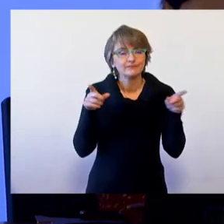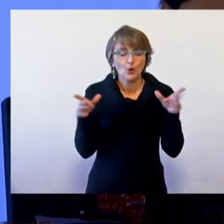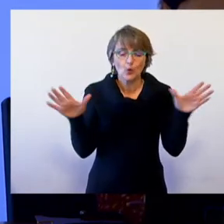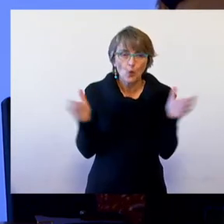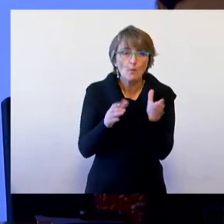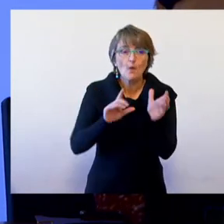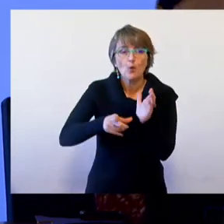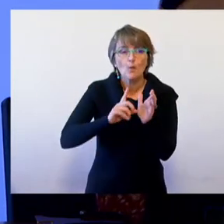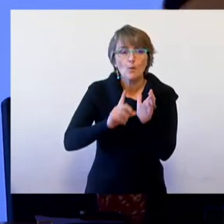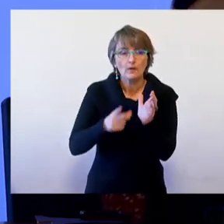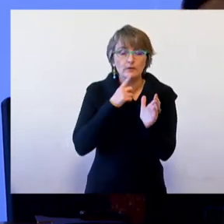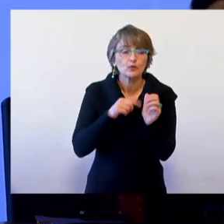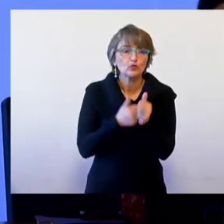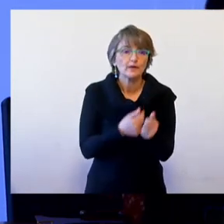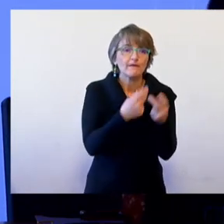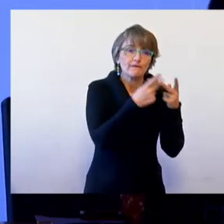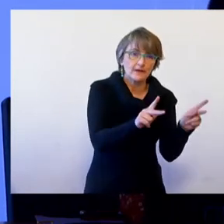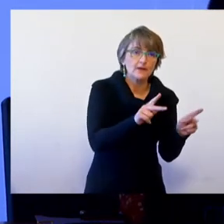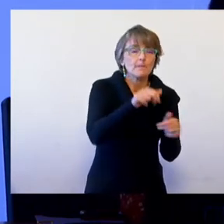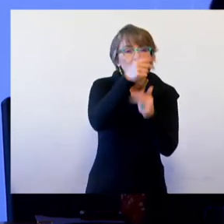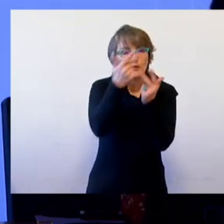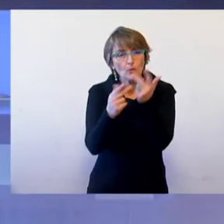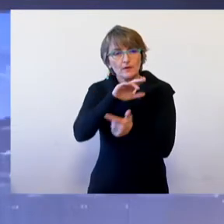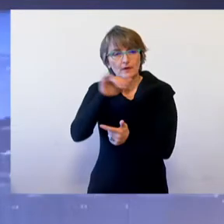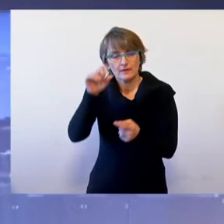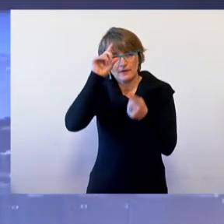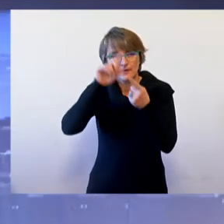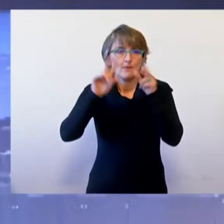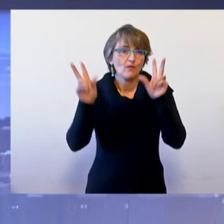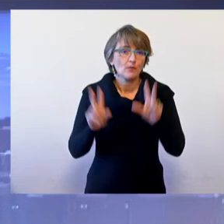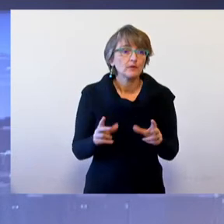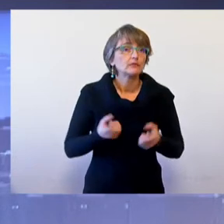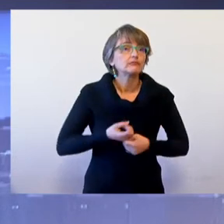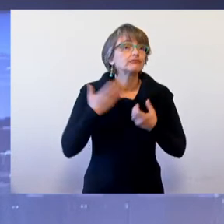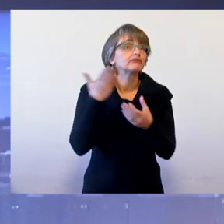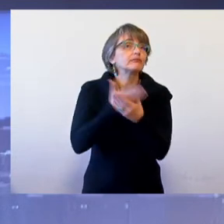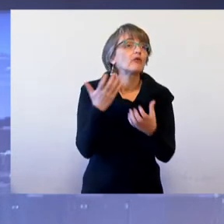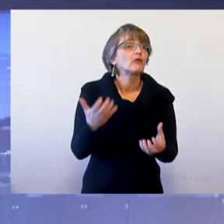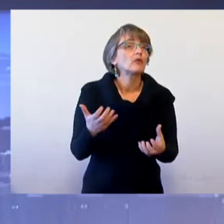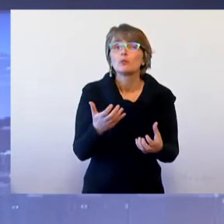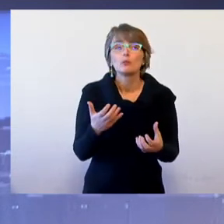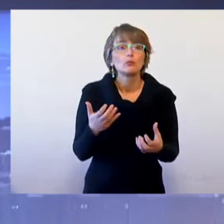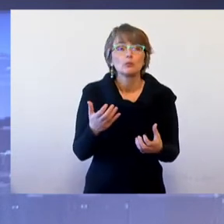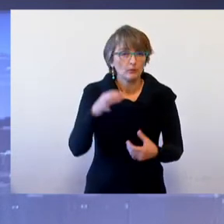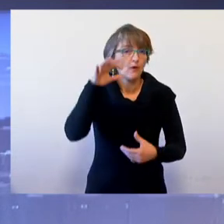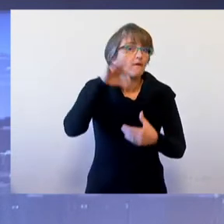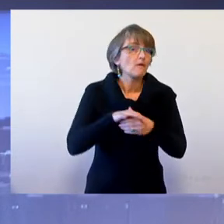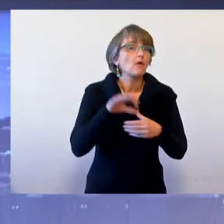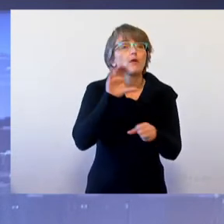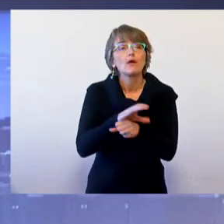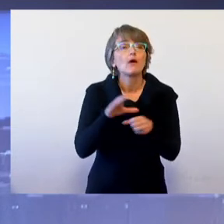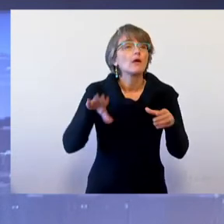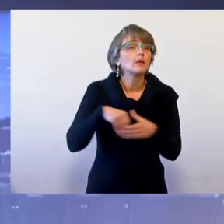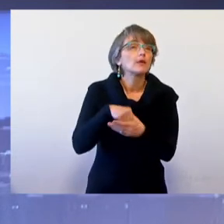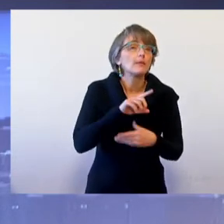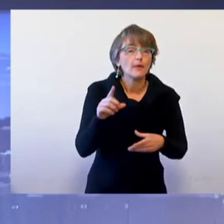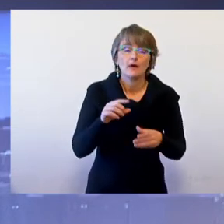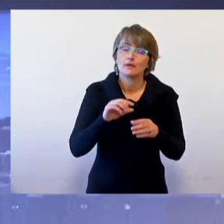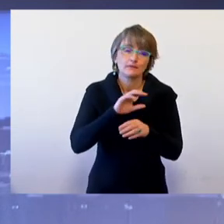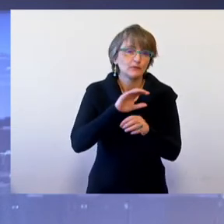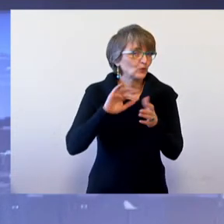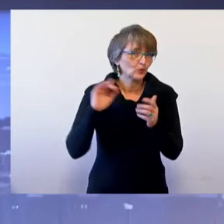le CCAS sur l'informatique. Y a-t-il des demandes de prise de parole? Je mets aux voix. Qui est contre? Qui s'abstient? Qui ne prend pas part? Vote.